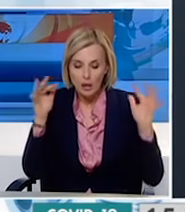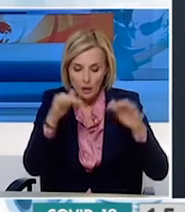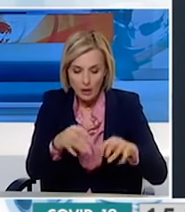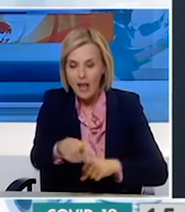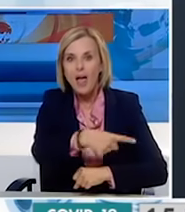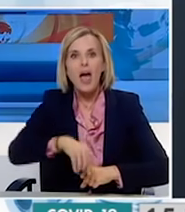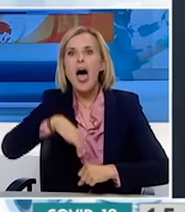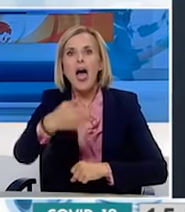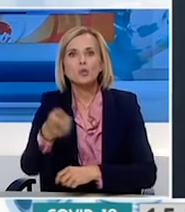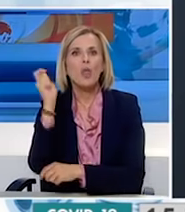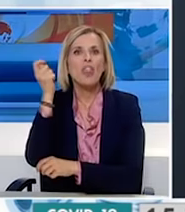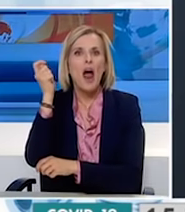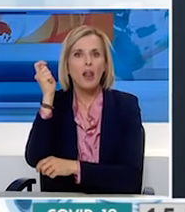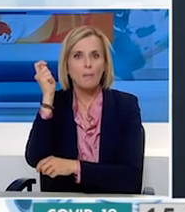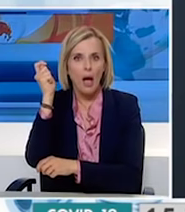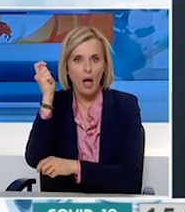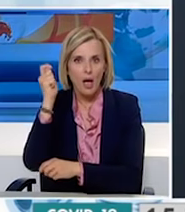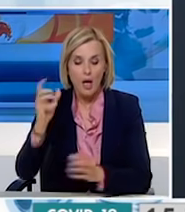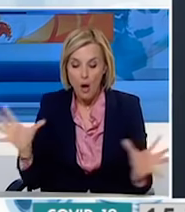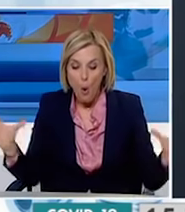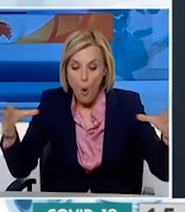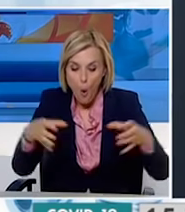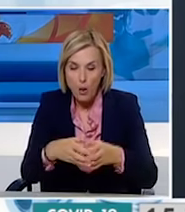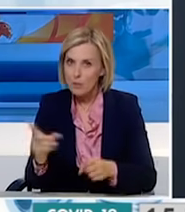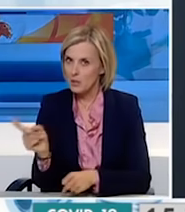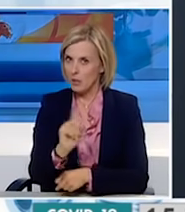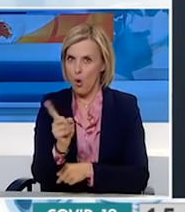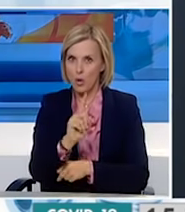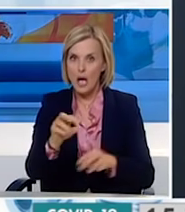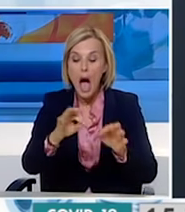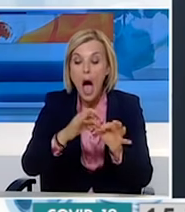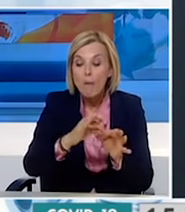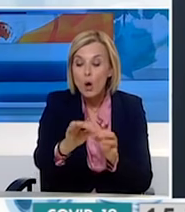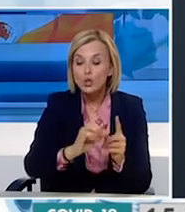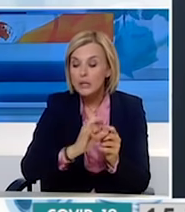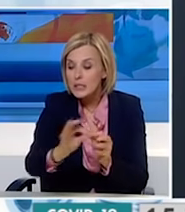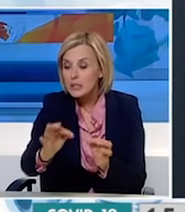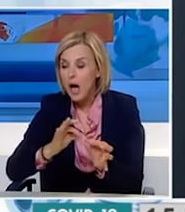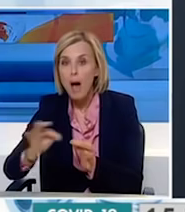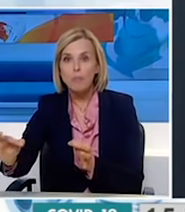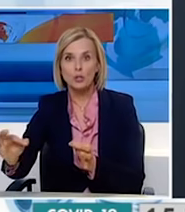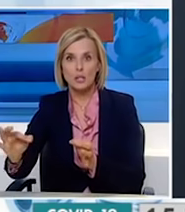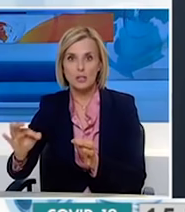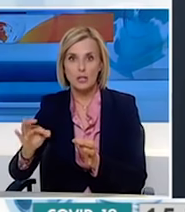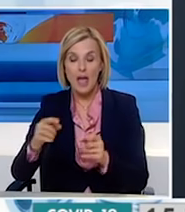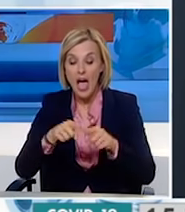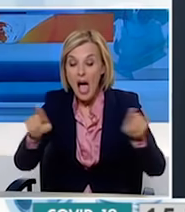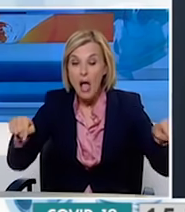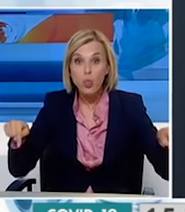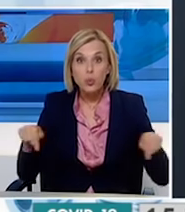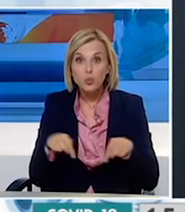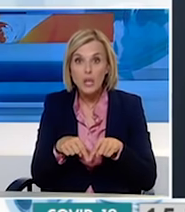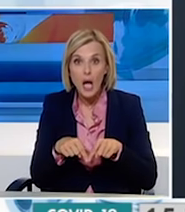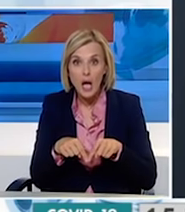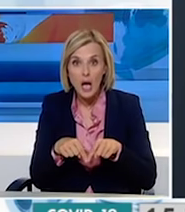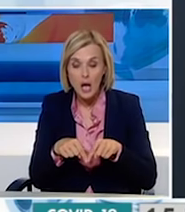στον προάβλιο χώρο πριν την έναρξη του προγράμματος. Η καθιερωμένη διαδικασία πραγματοποιείται στις αίθουσες. Οι